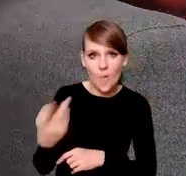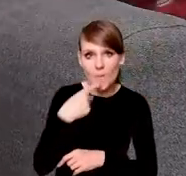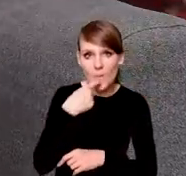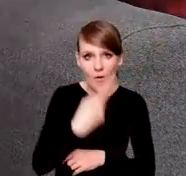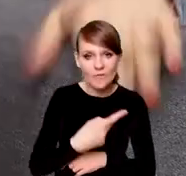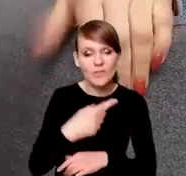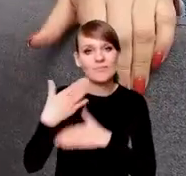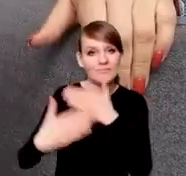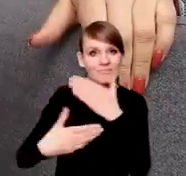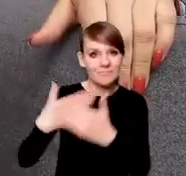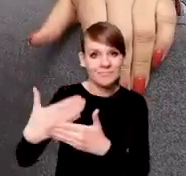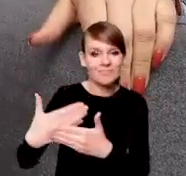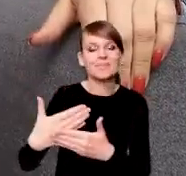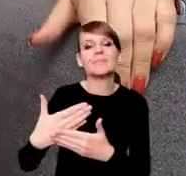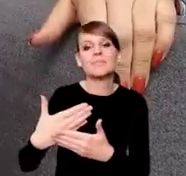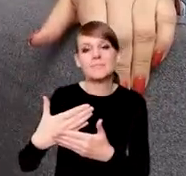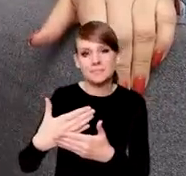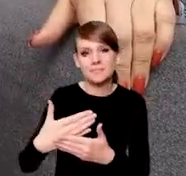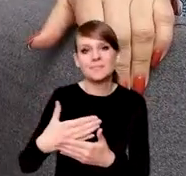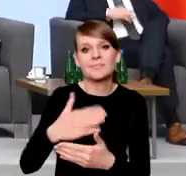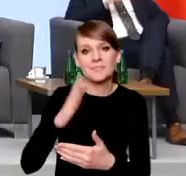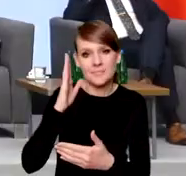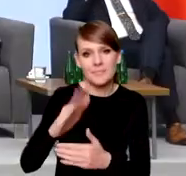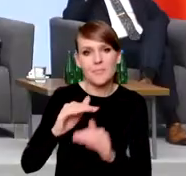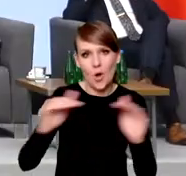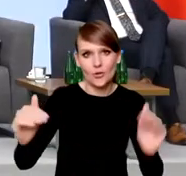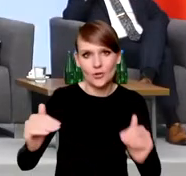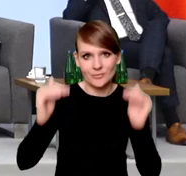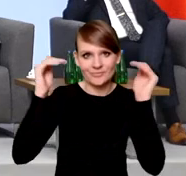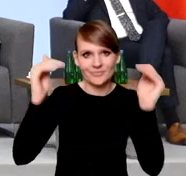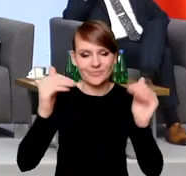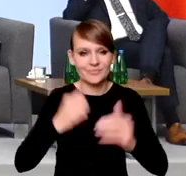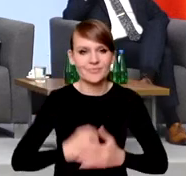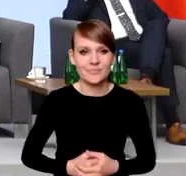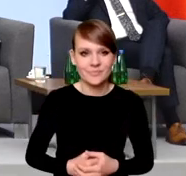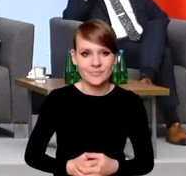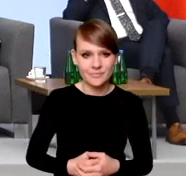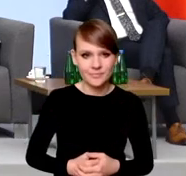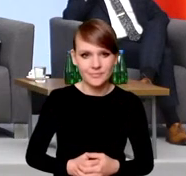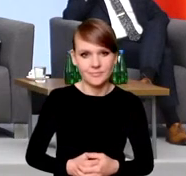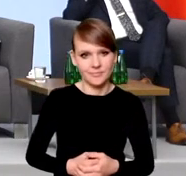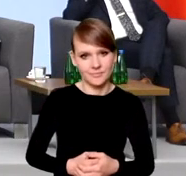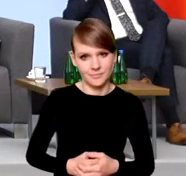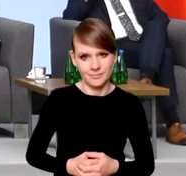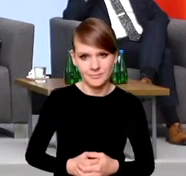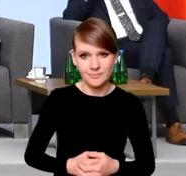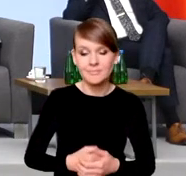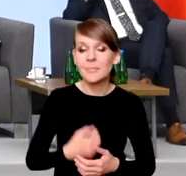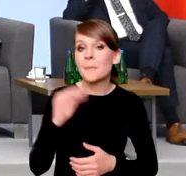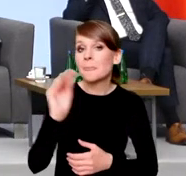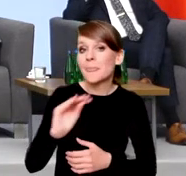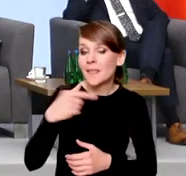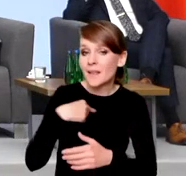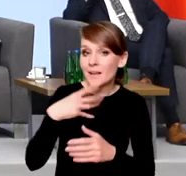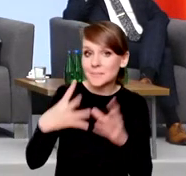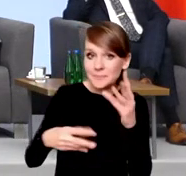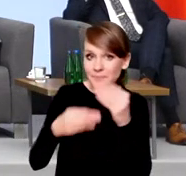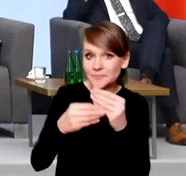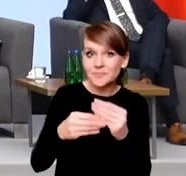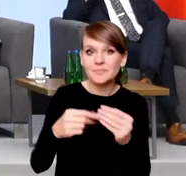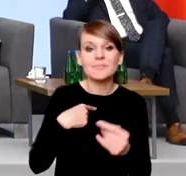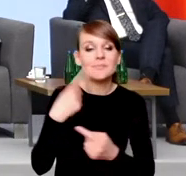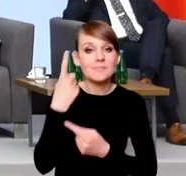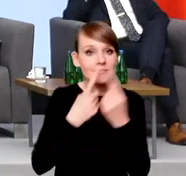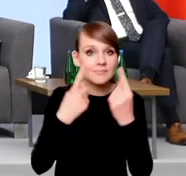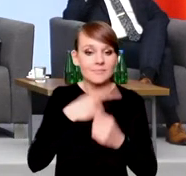czasem przejdziemy na wyższy poziom. Tak, ja bym chciała tylko dodać, że uważam, że podejmowanie intuicyjnie działań,